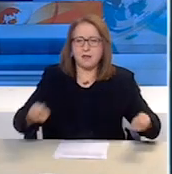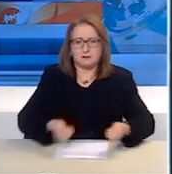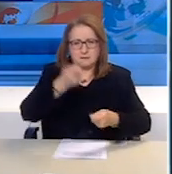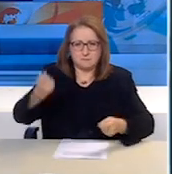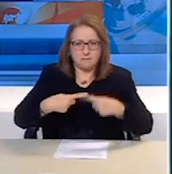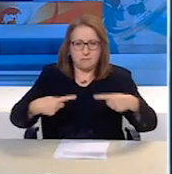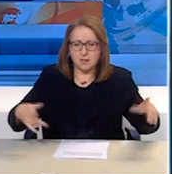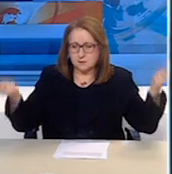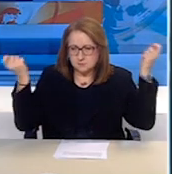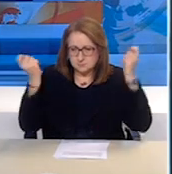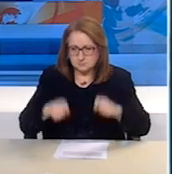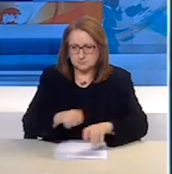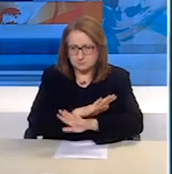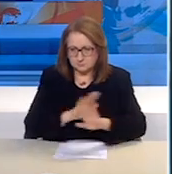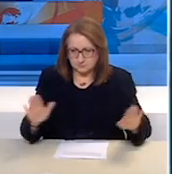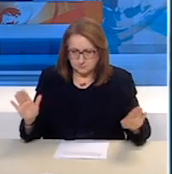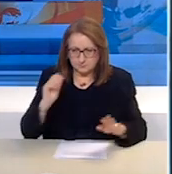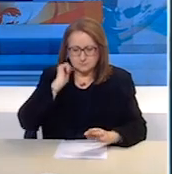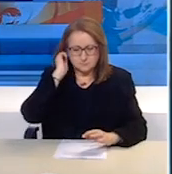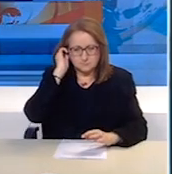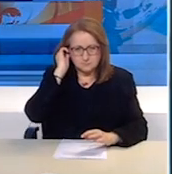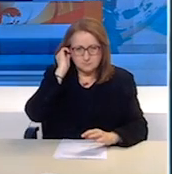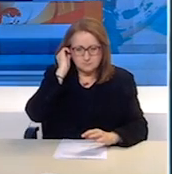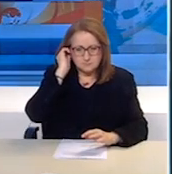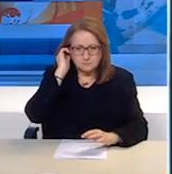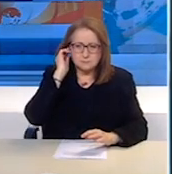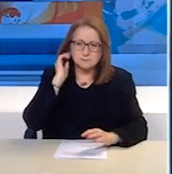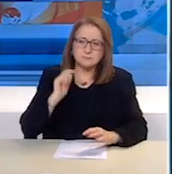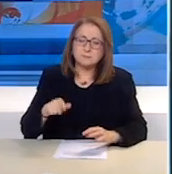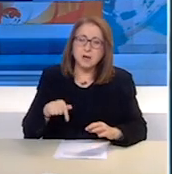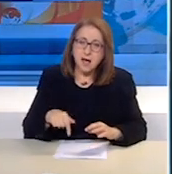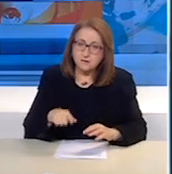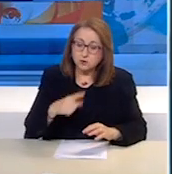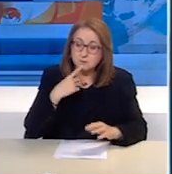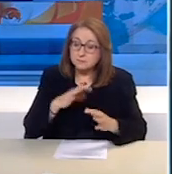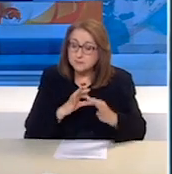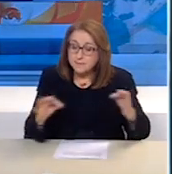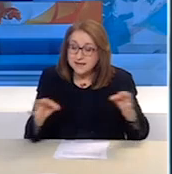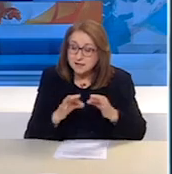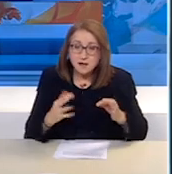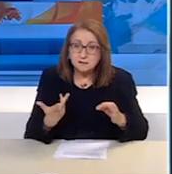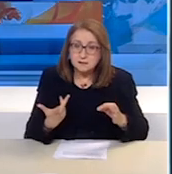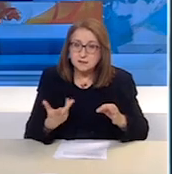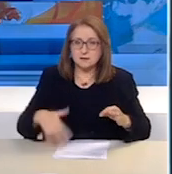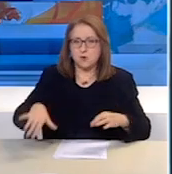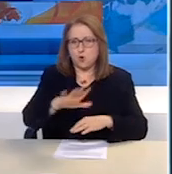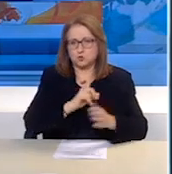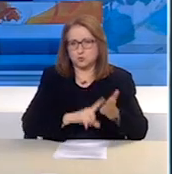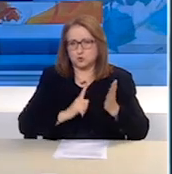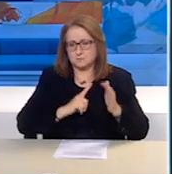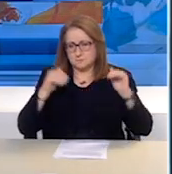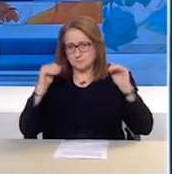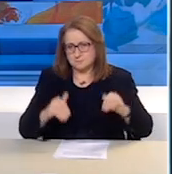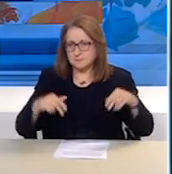αυτές που προβλέπονται και τα μέτρα είναι για να τηρούνται από τους πολίτες και να επιτηρούνται από το κράτος. Επίσης, οι συγκεντρώσεις ανθρώπων όπως αυτές